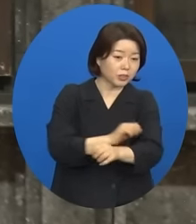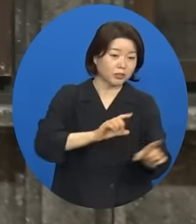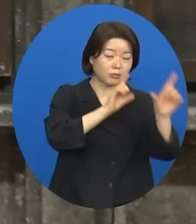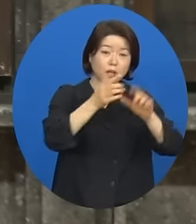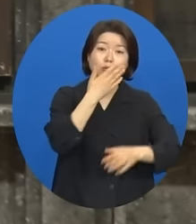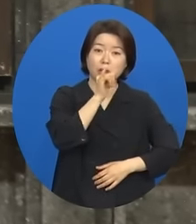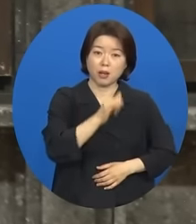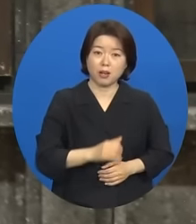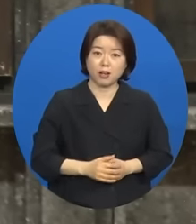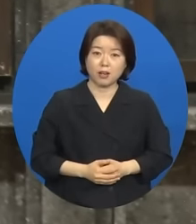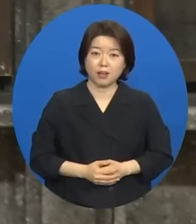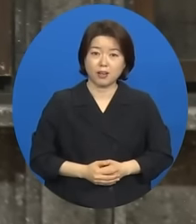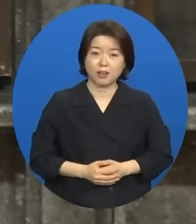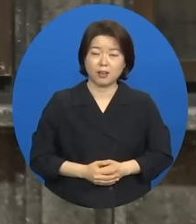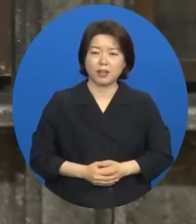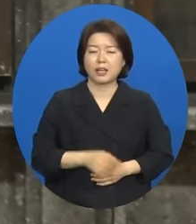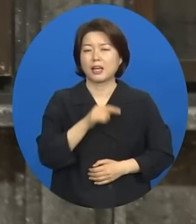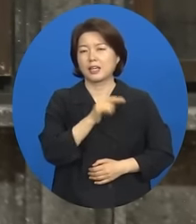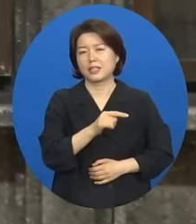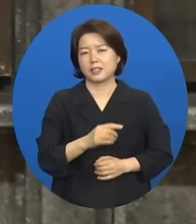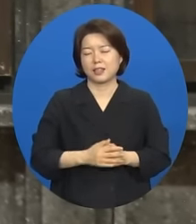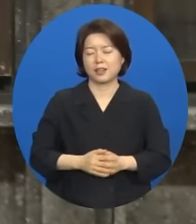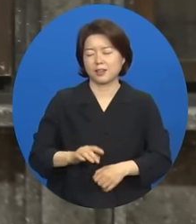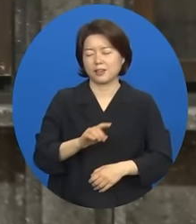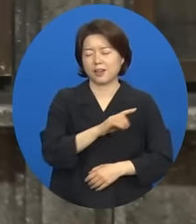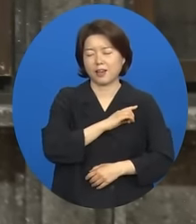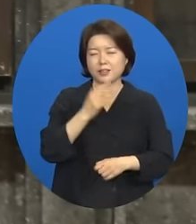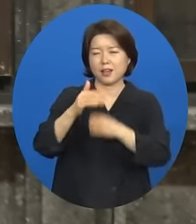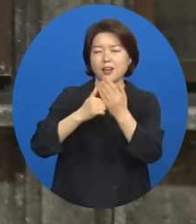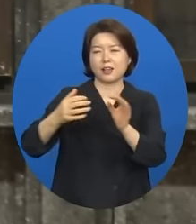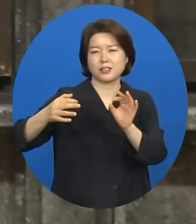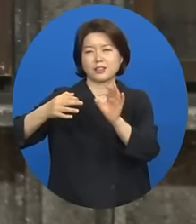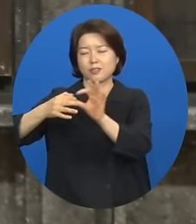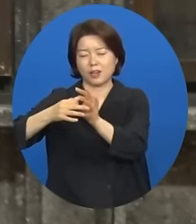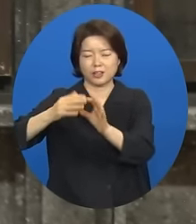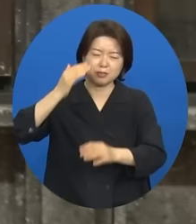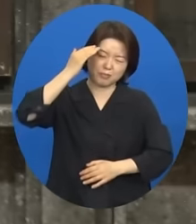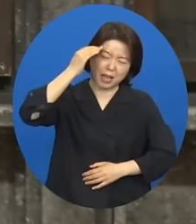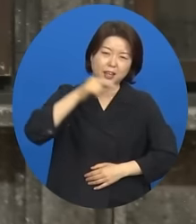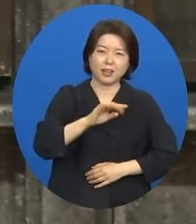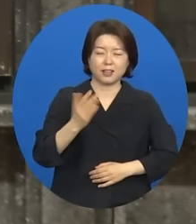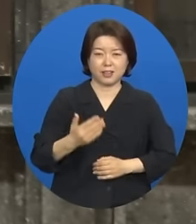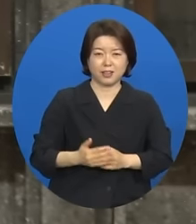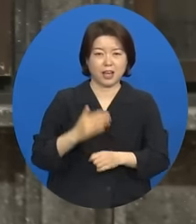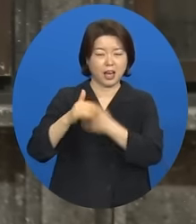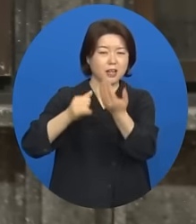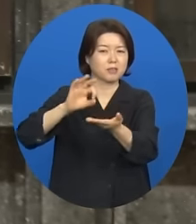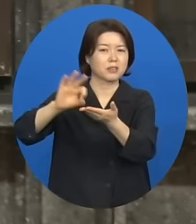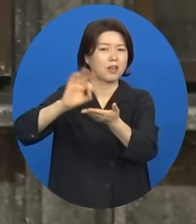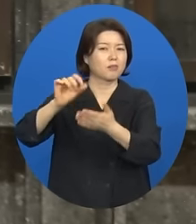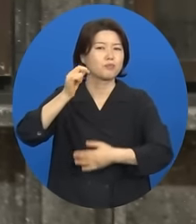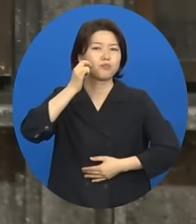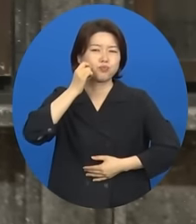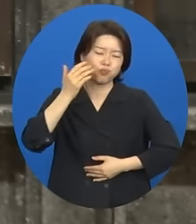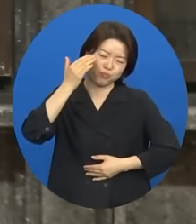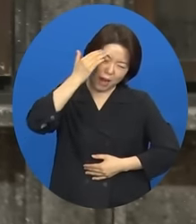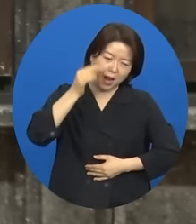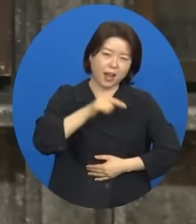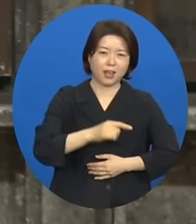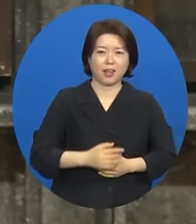근데 이것이 그를 가장 가로막는, 하나님이 쓰실 수 없는 사람이 되는 가장